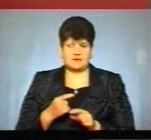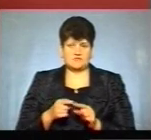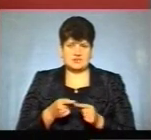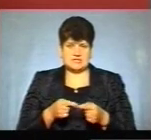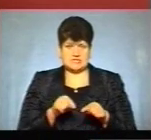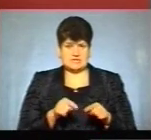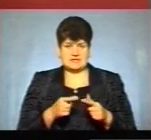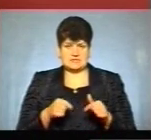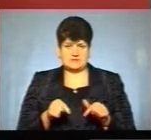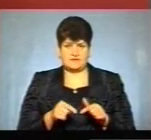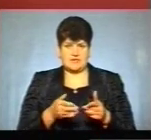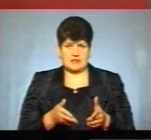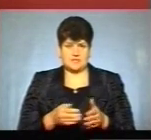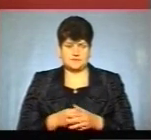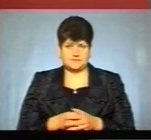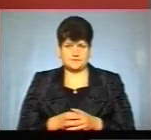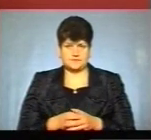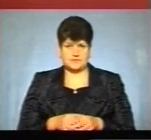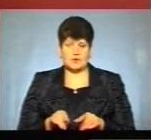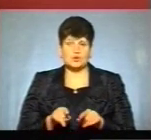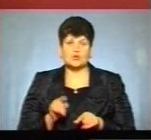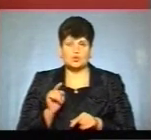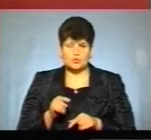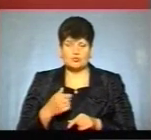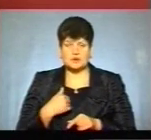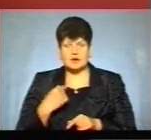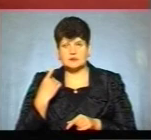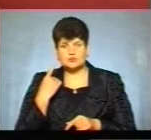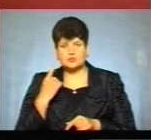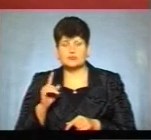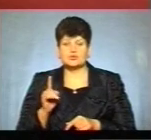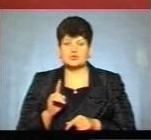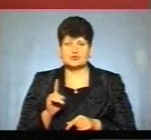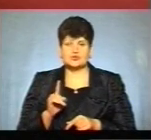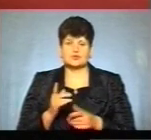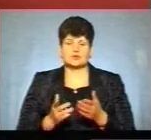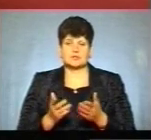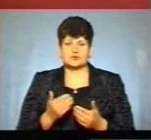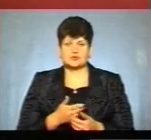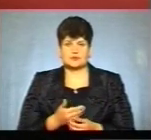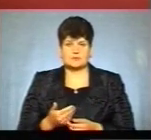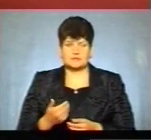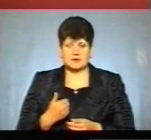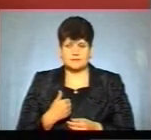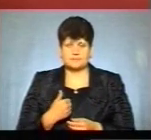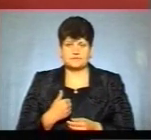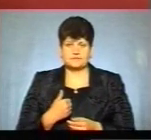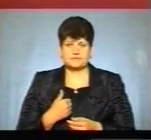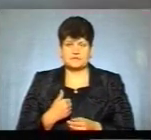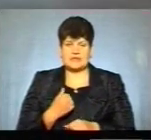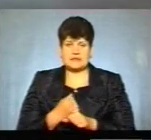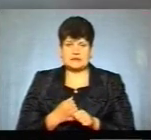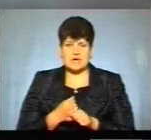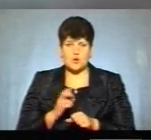сфері. Тому я думаю, що якщо ми певні, скажімо так,